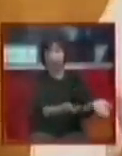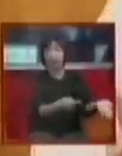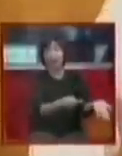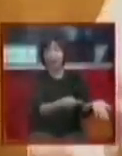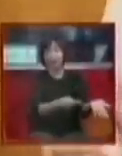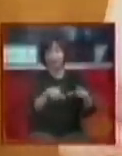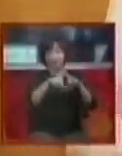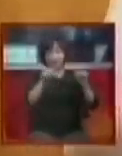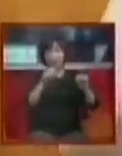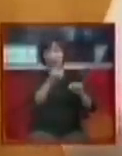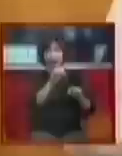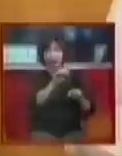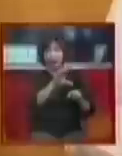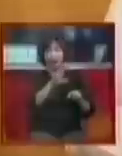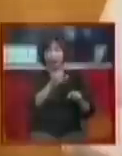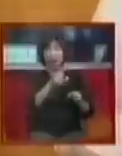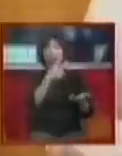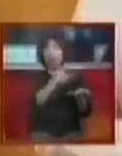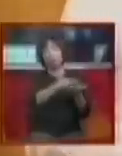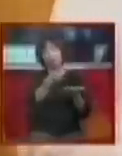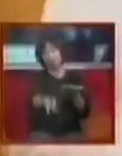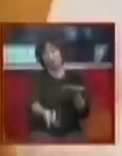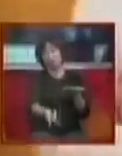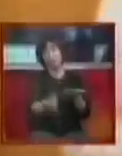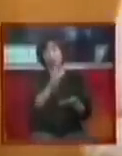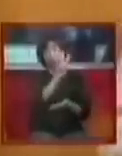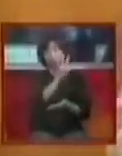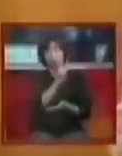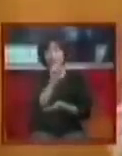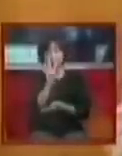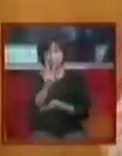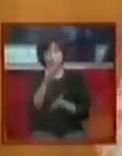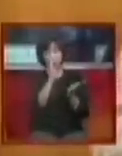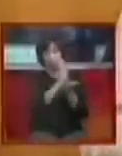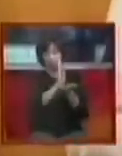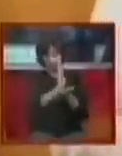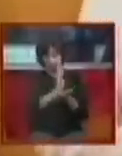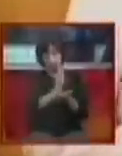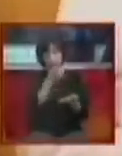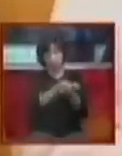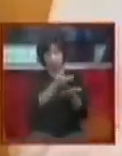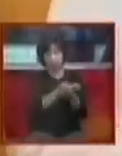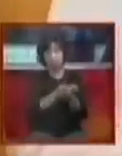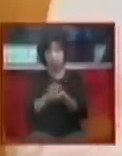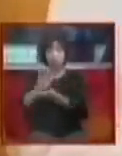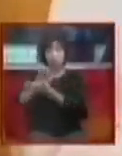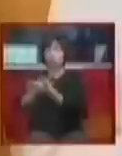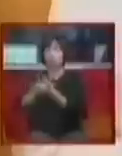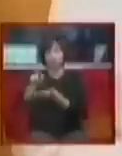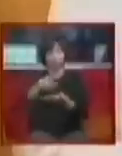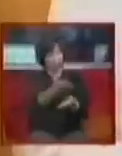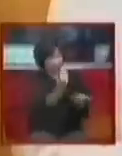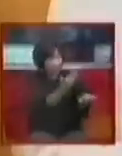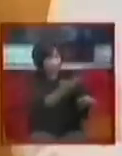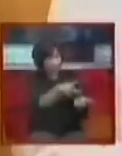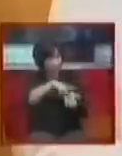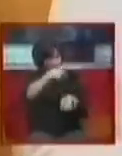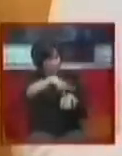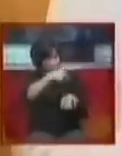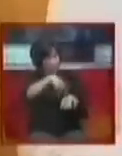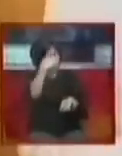ang voucher. Ang napala, 2.4 billion pesos ang sinisigil ng mahigit 1,000 eskwelahan mula sa